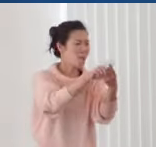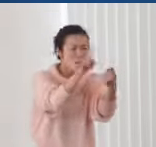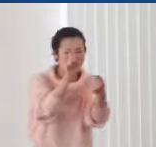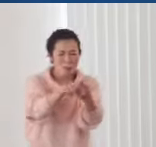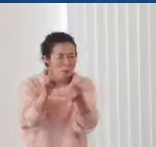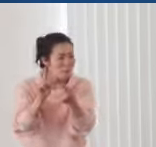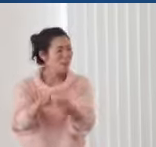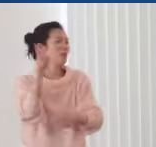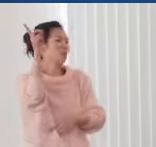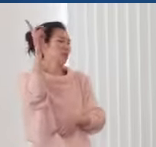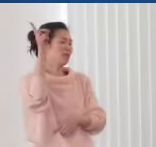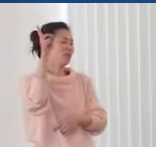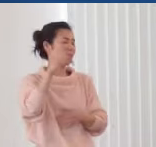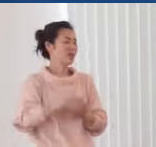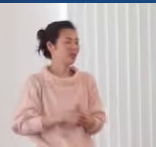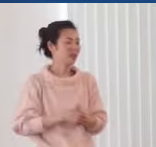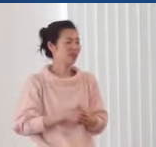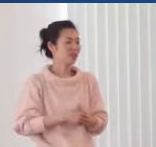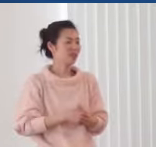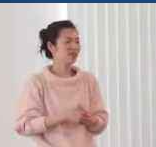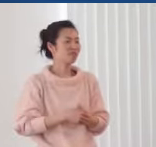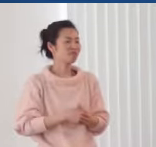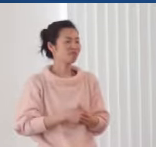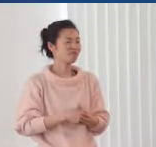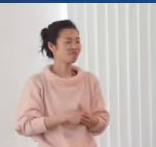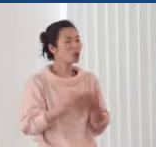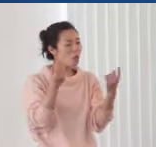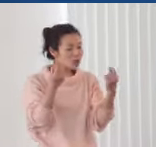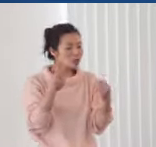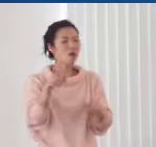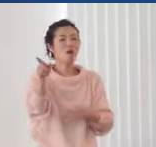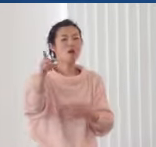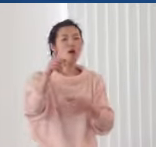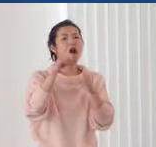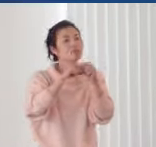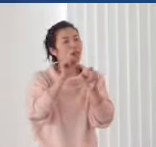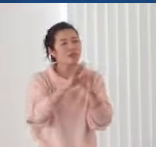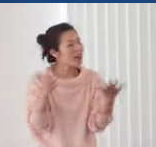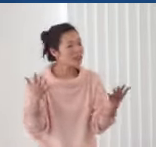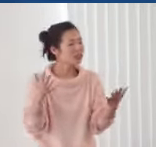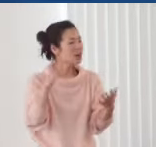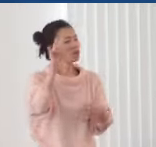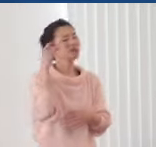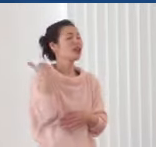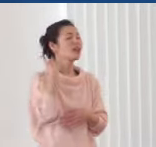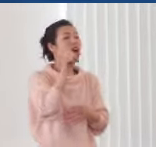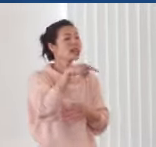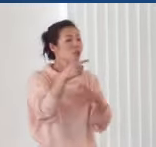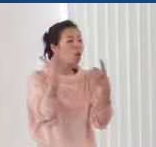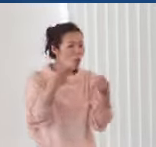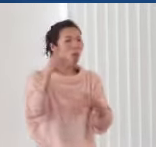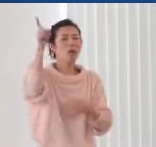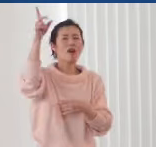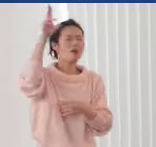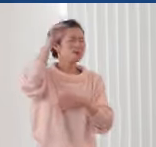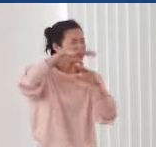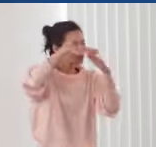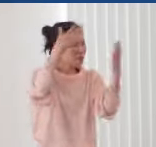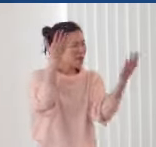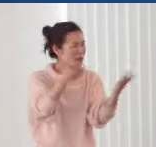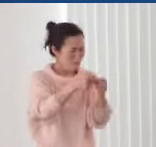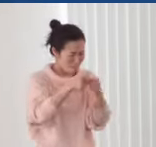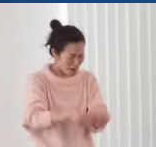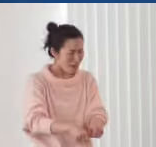偉そうなことを言わなくても、クリスチャン生活の長い方であればね、もうそういう体験をいくつもなさっていると思うんですね。本当にあの